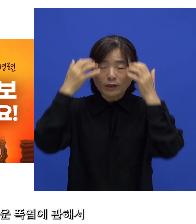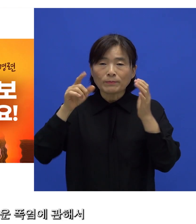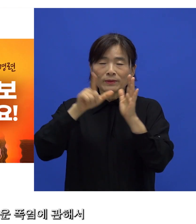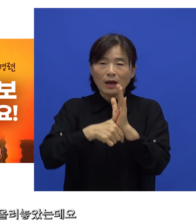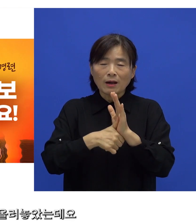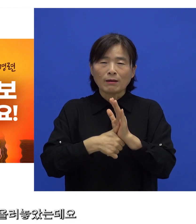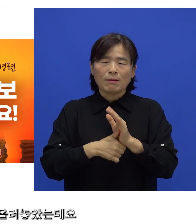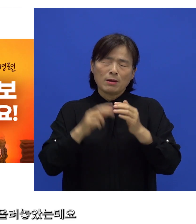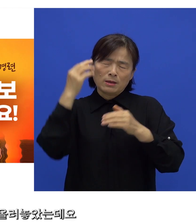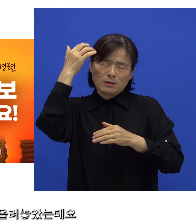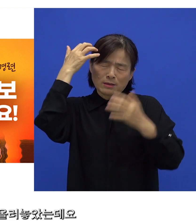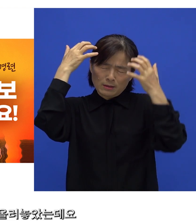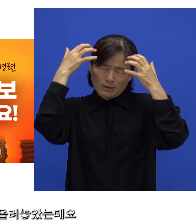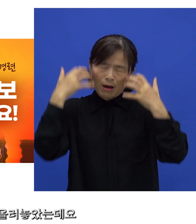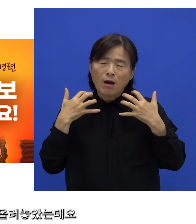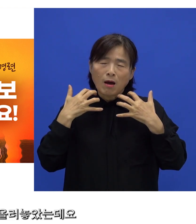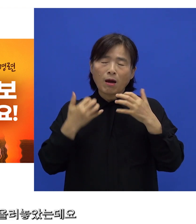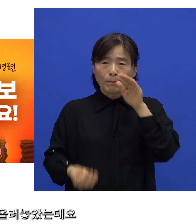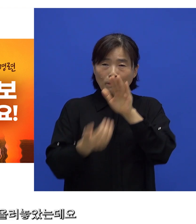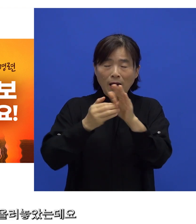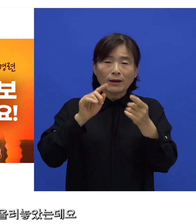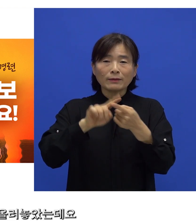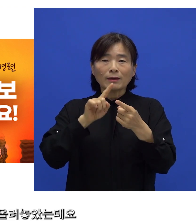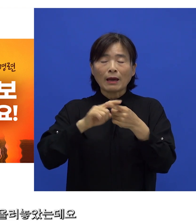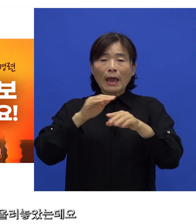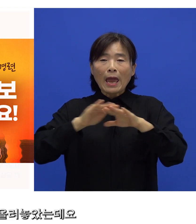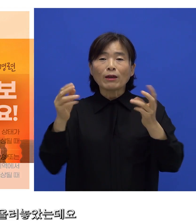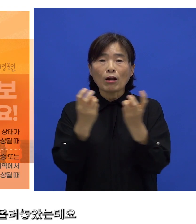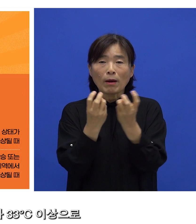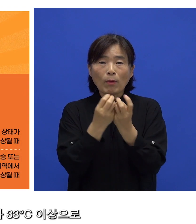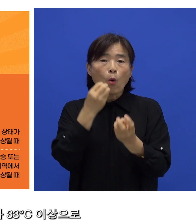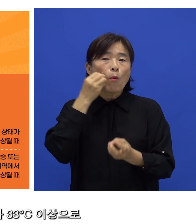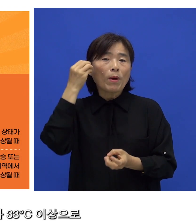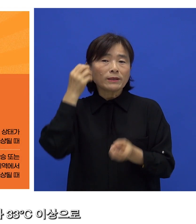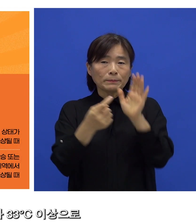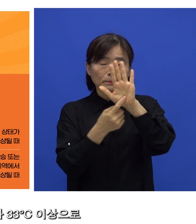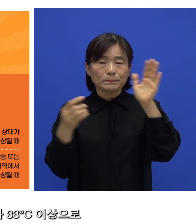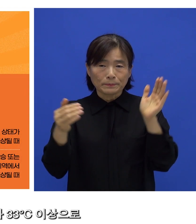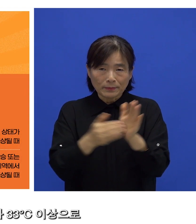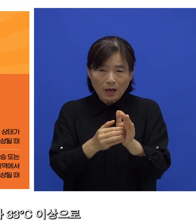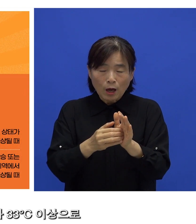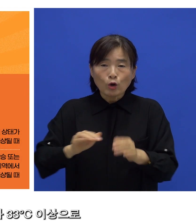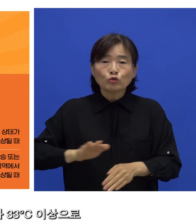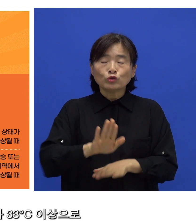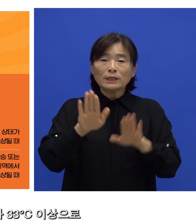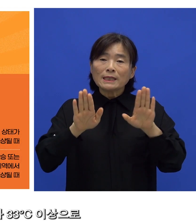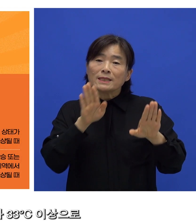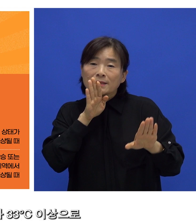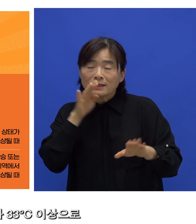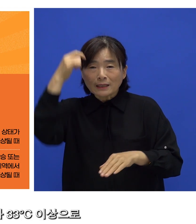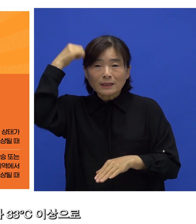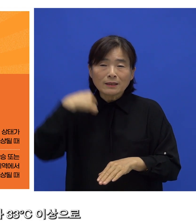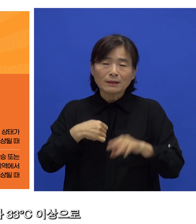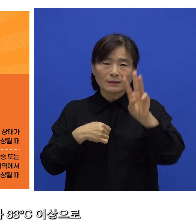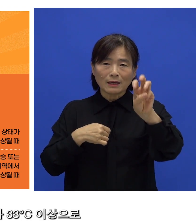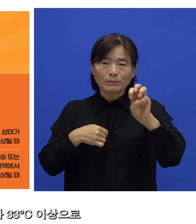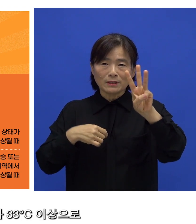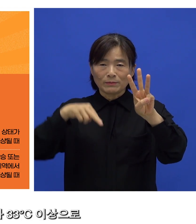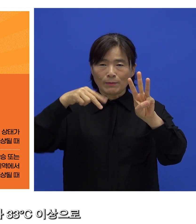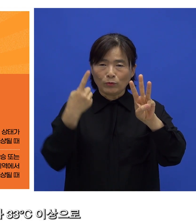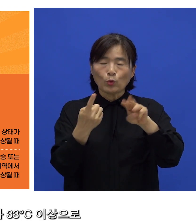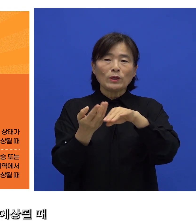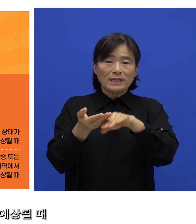폭염에 관해서 대처할 방법을 홈페이지에 올려놓았는데요. 우리가 피부로 느끼는 온도가 33도